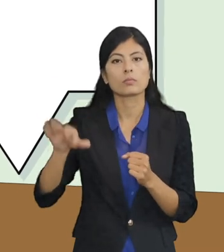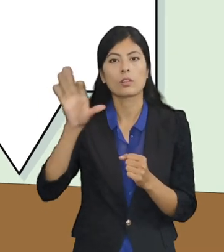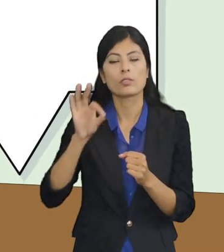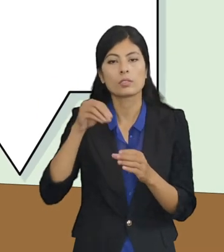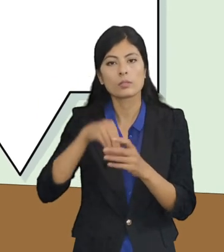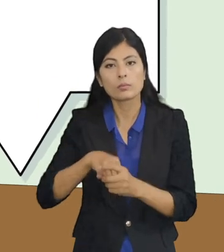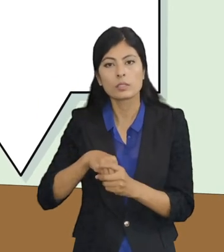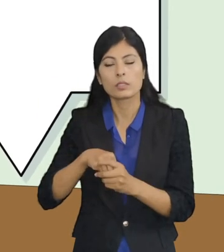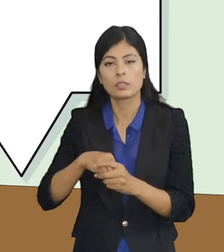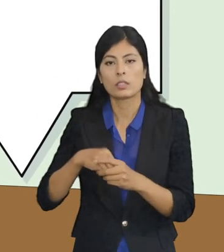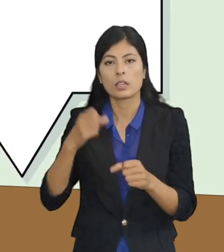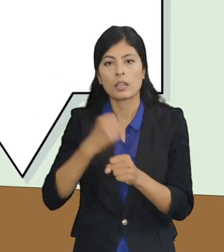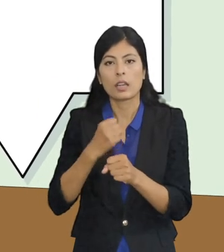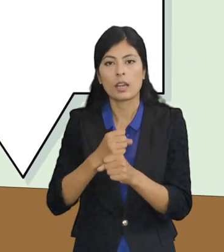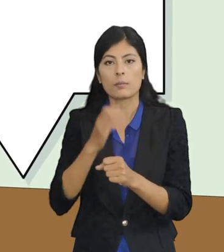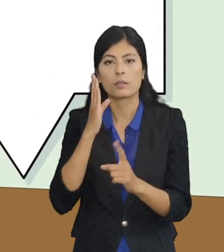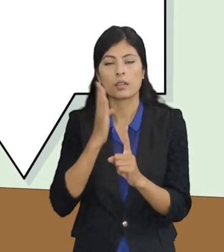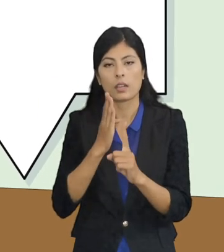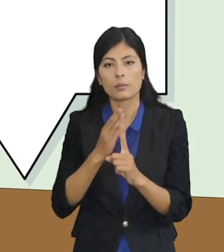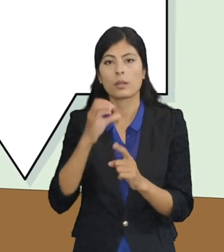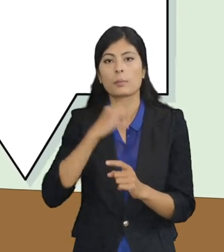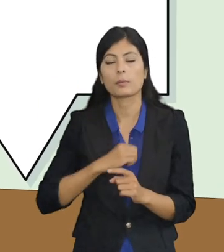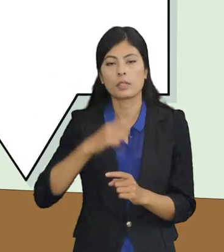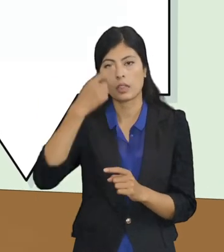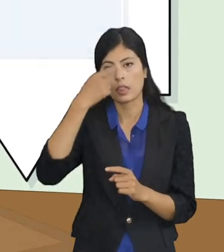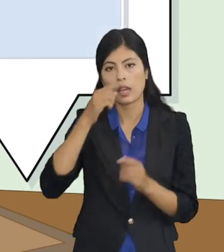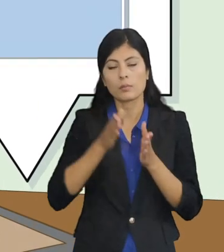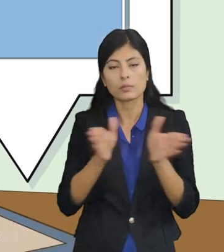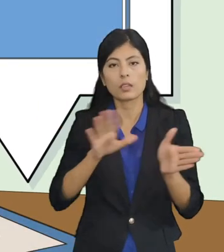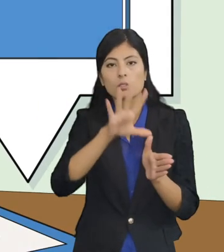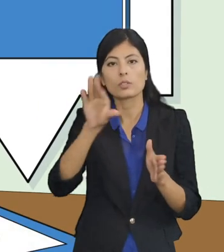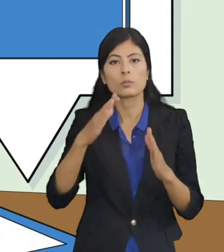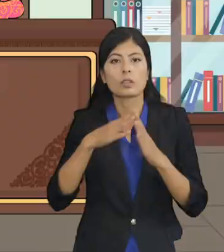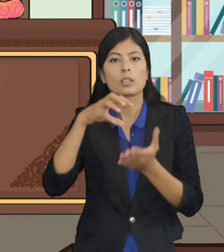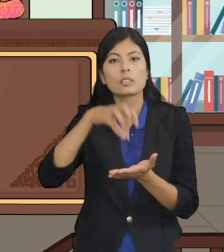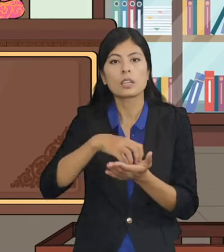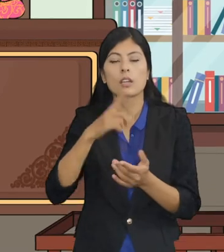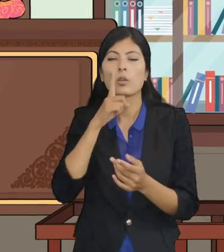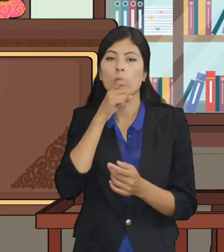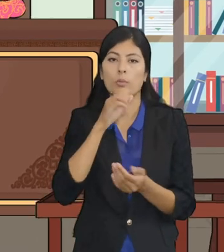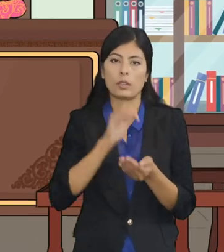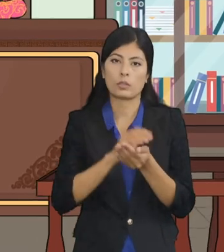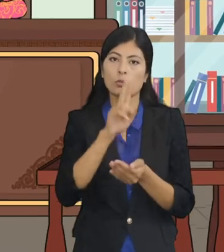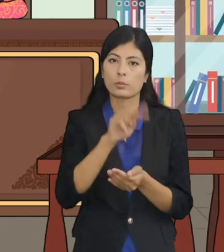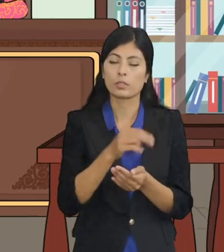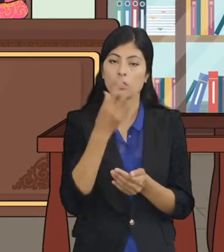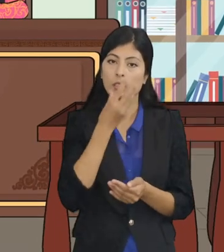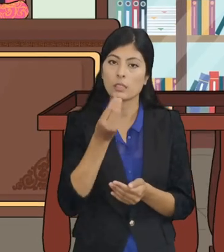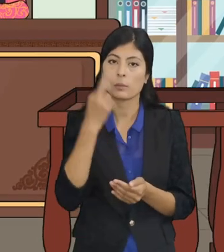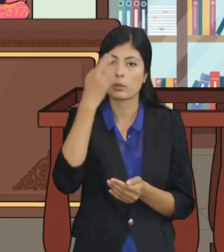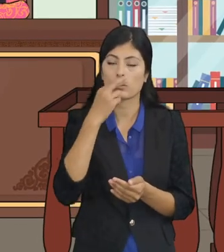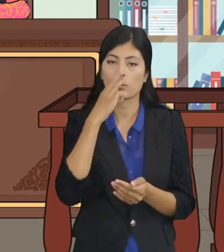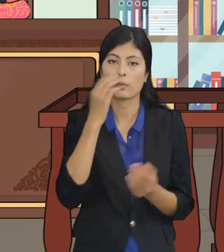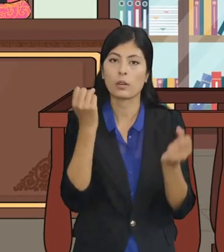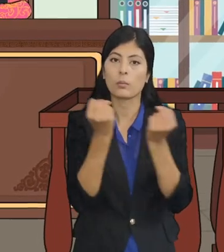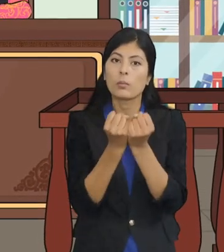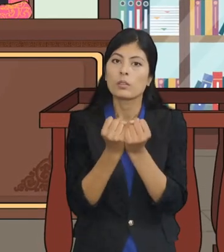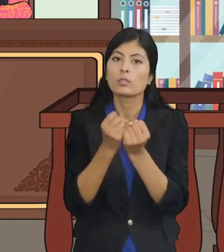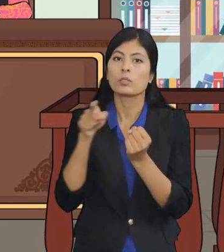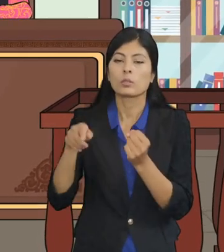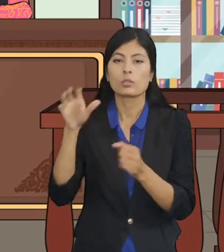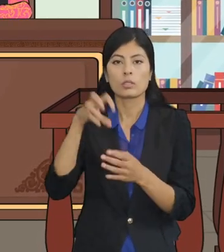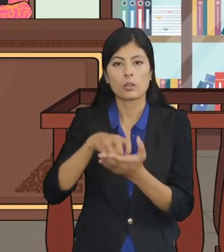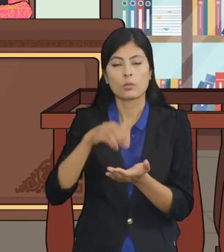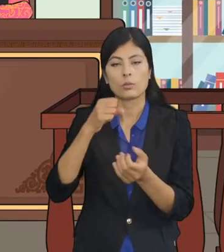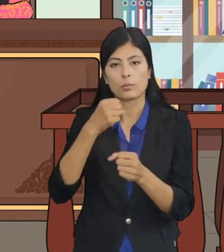काम कारवाही पीडितको नाम थर ठेगाना लगायतको विषय गोप्य राख्नुपर्दछ। सामान्यतया बन्द इजलासबाट हेरेका